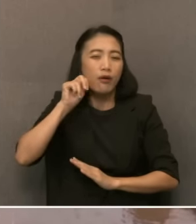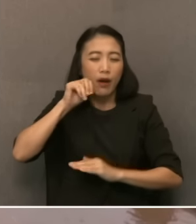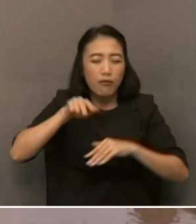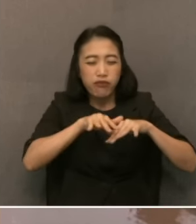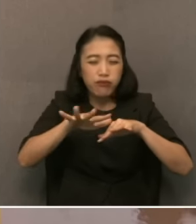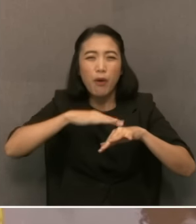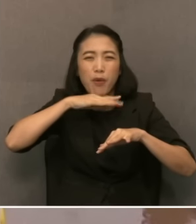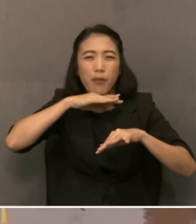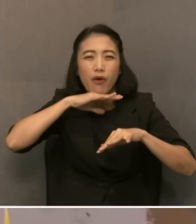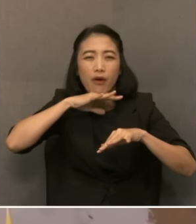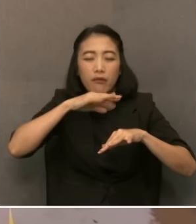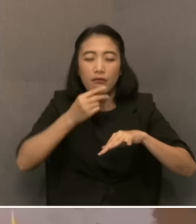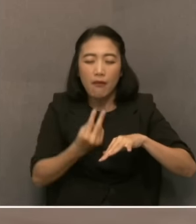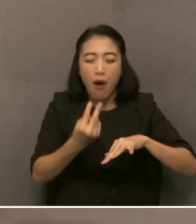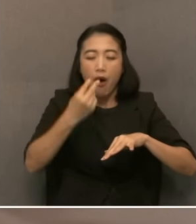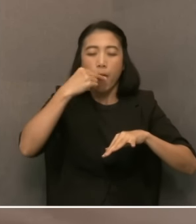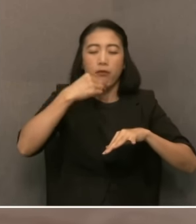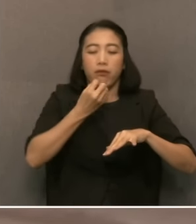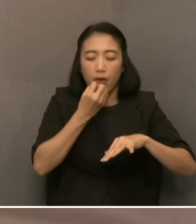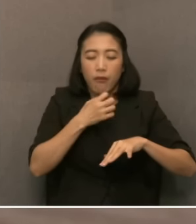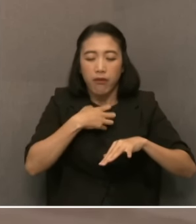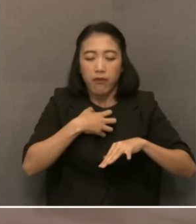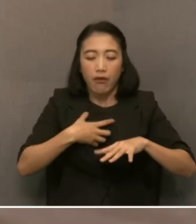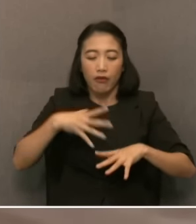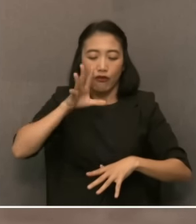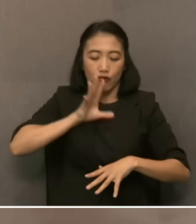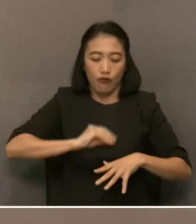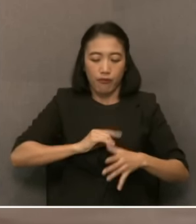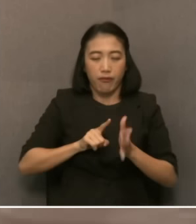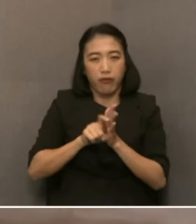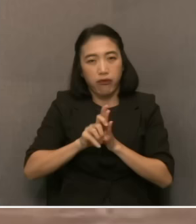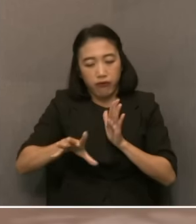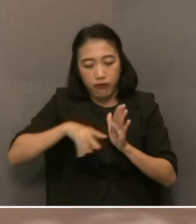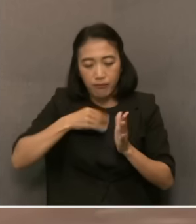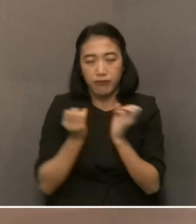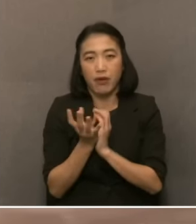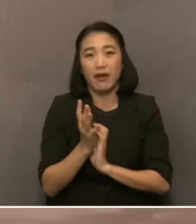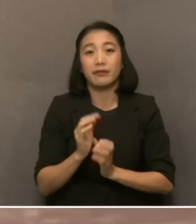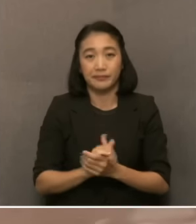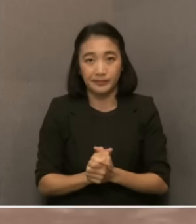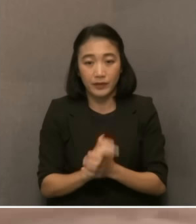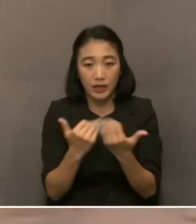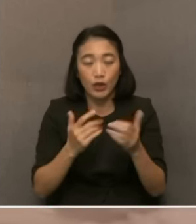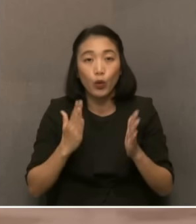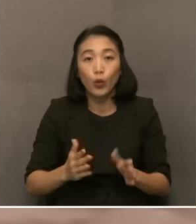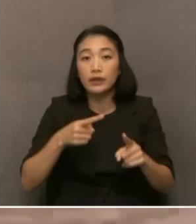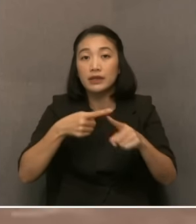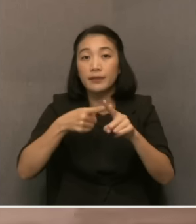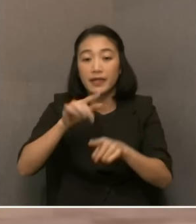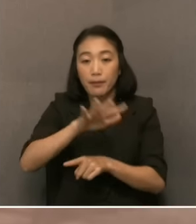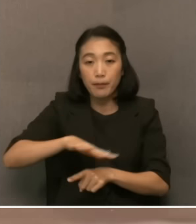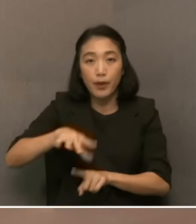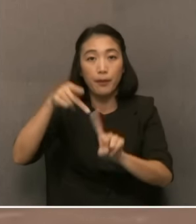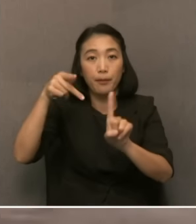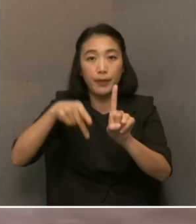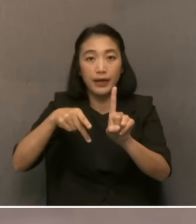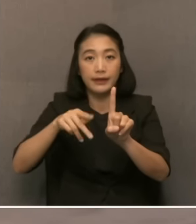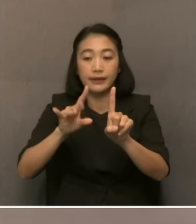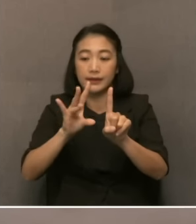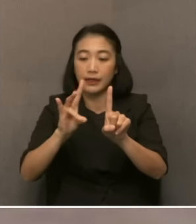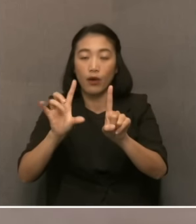สะสม 52คนและบาดเจ็บเพิ่มขึ้น 220คนตัวเลขสะสมของผู้บาดเจ็บอยู่ที่ 1722